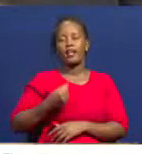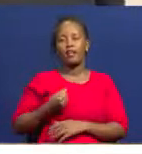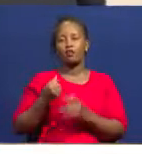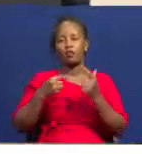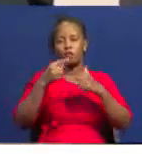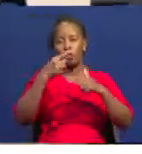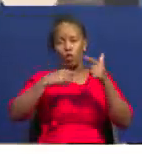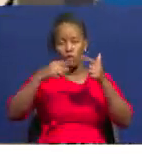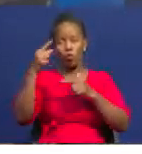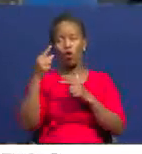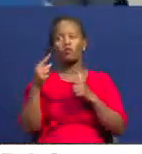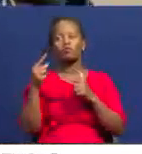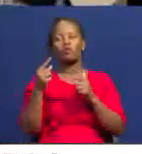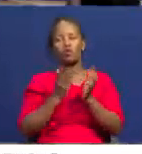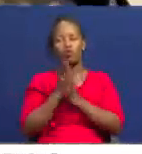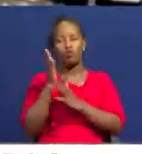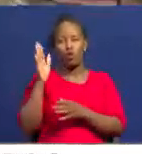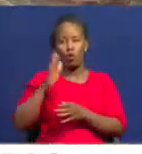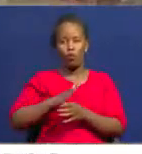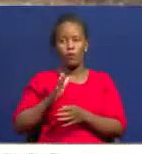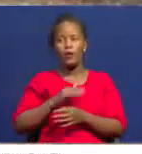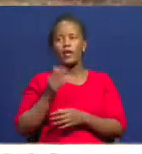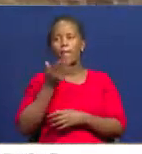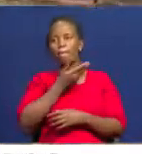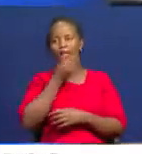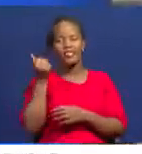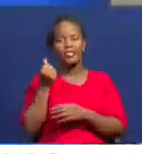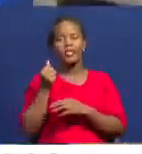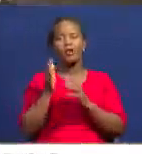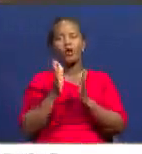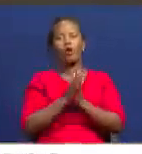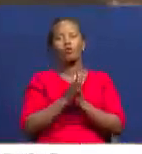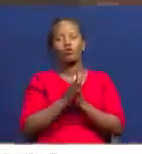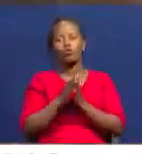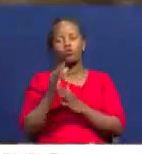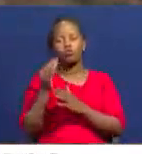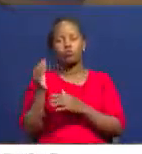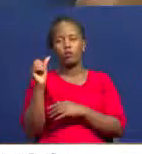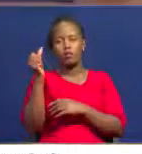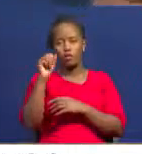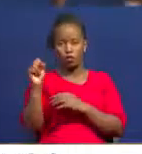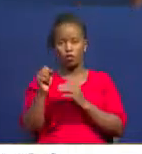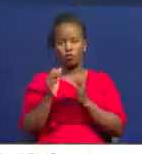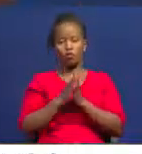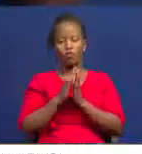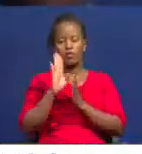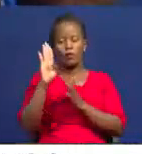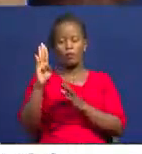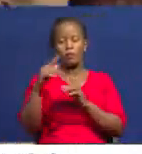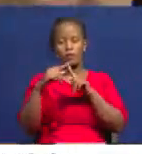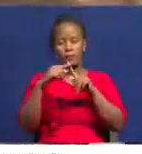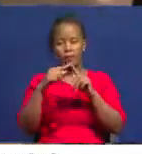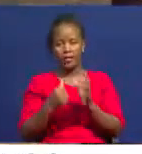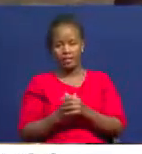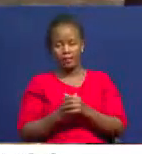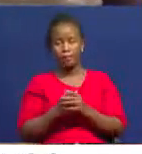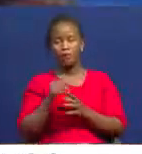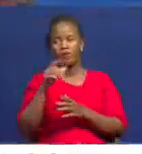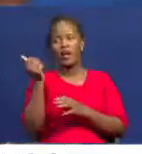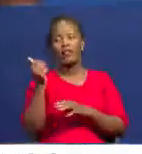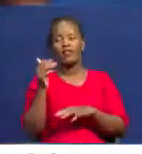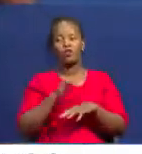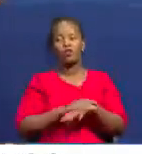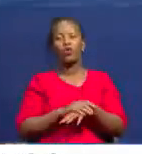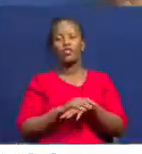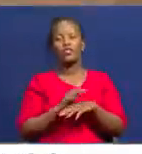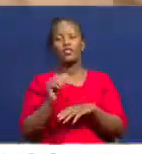dhahabu katika kitengo cha production cha wanawake bora na nishani ya fedha katika kitengo cha B class. Aidha, Mkenya Isa alinyakua nishani ya